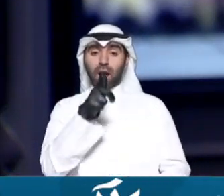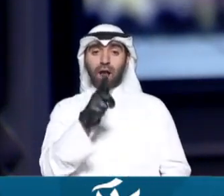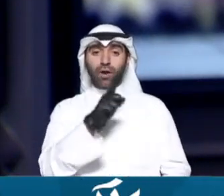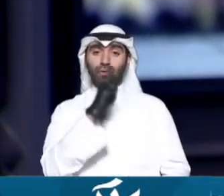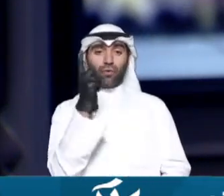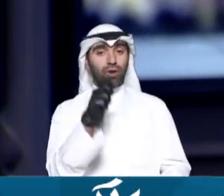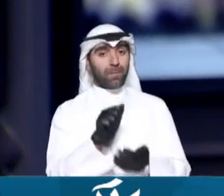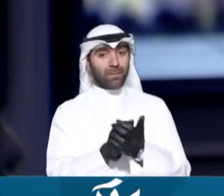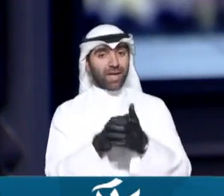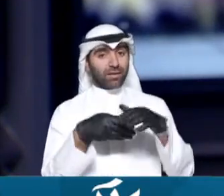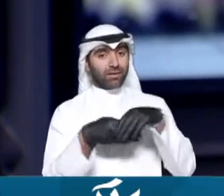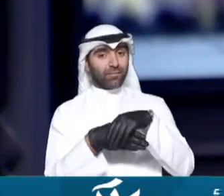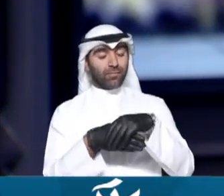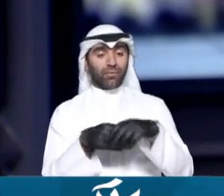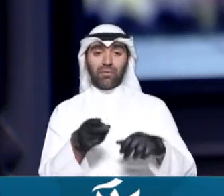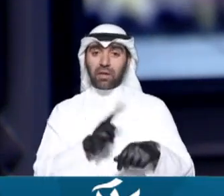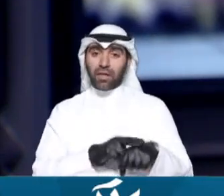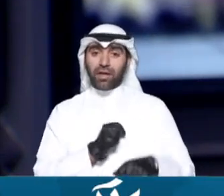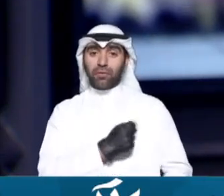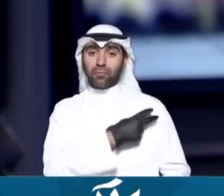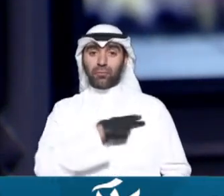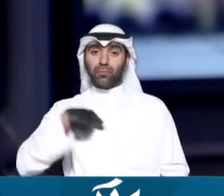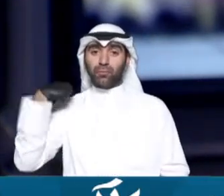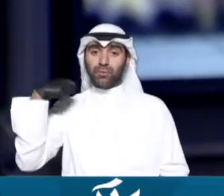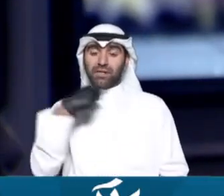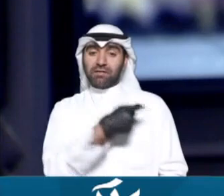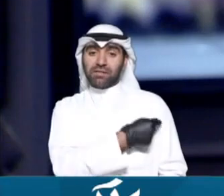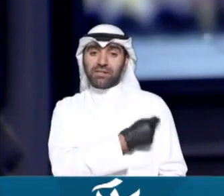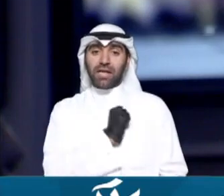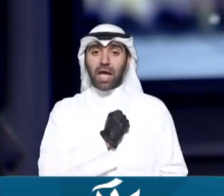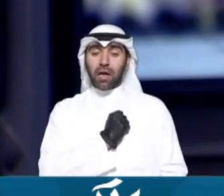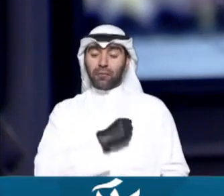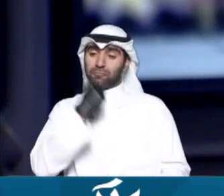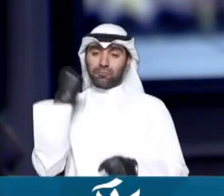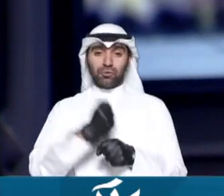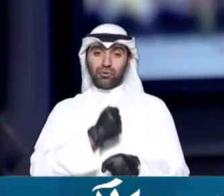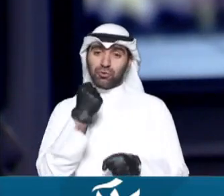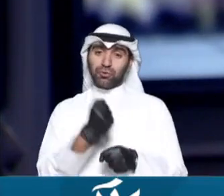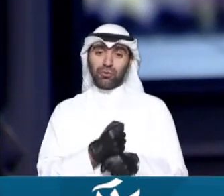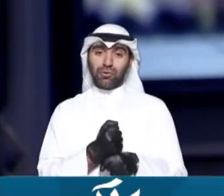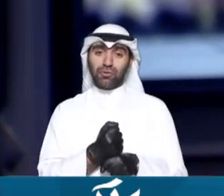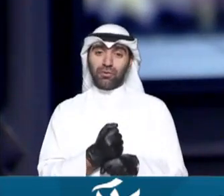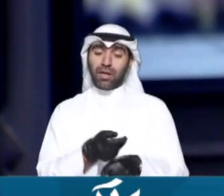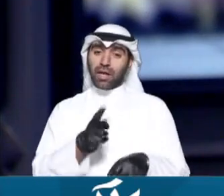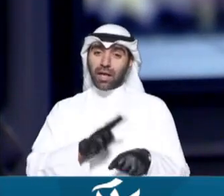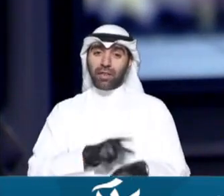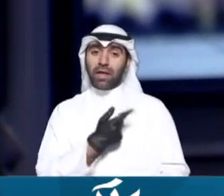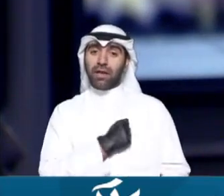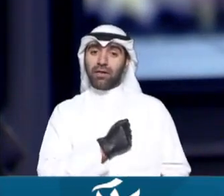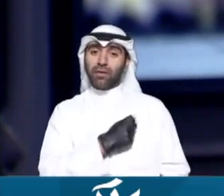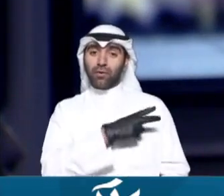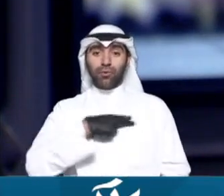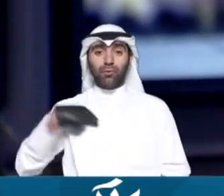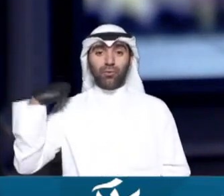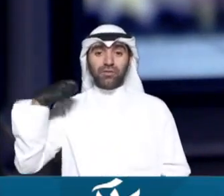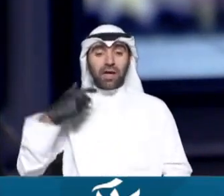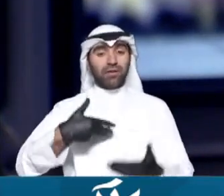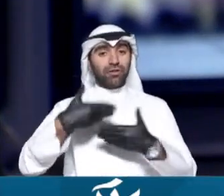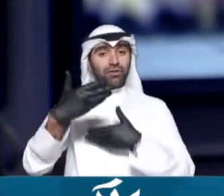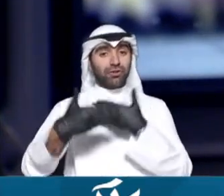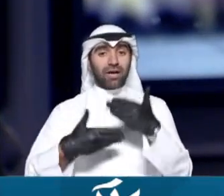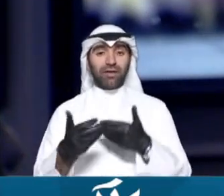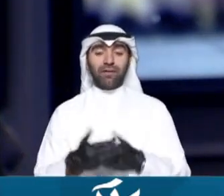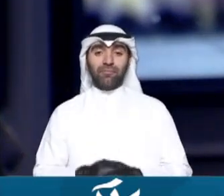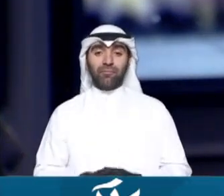وصل. شفنا يعني المطاحن والمخابز ما توقف لا ليل ولا نهار. نعم. فبقى دورك أنت